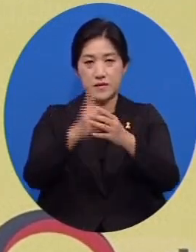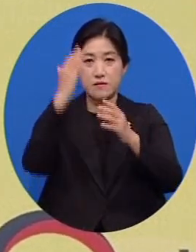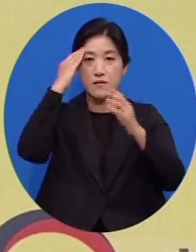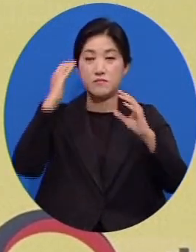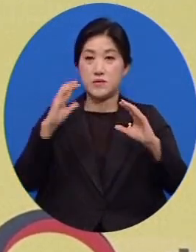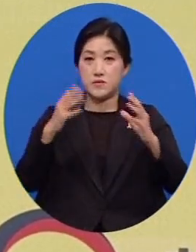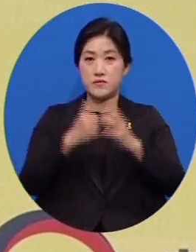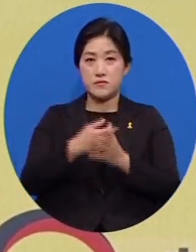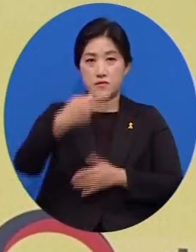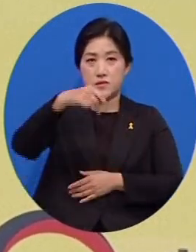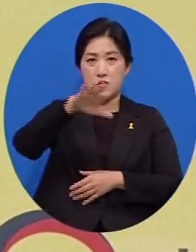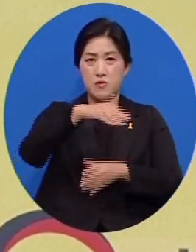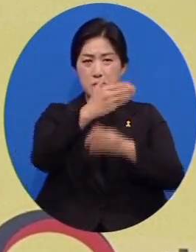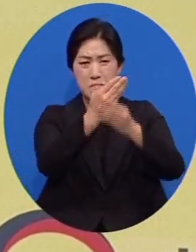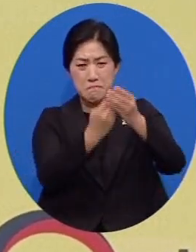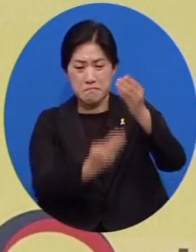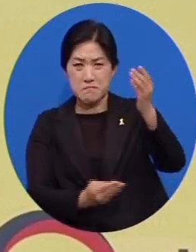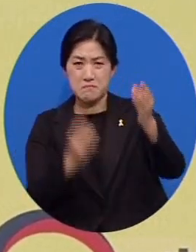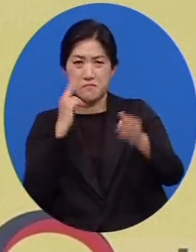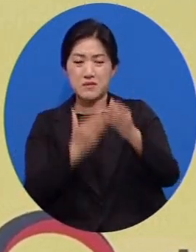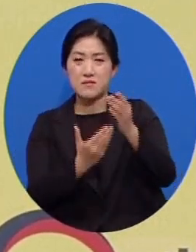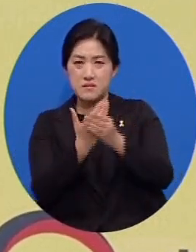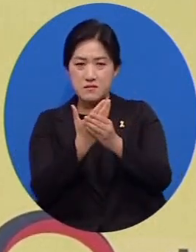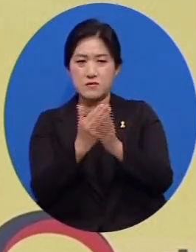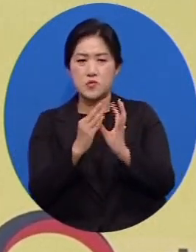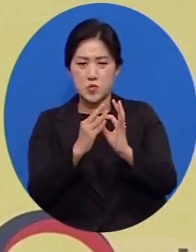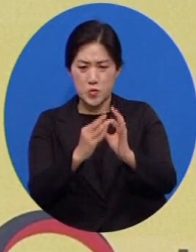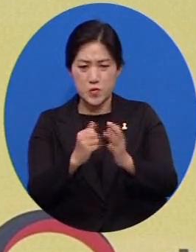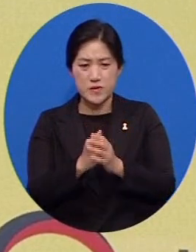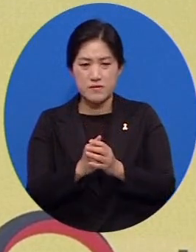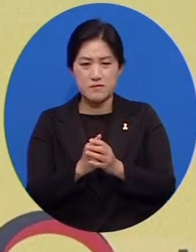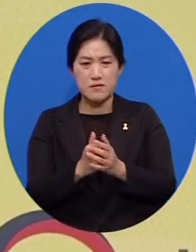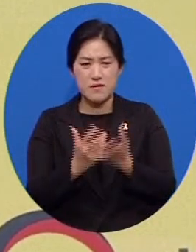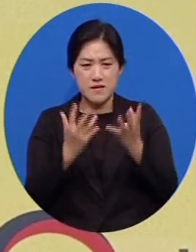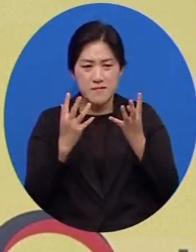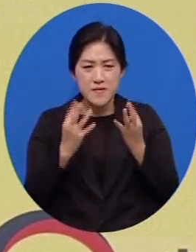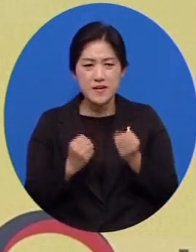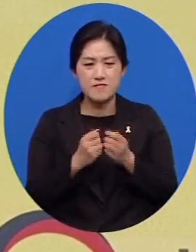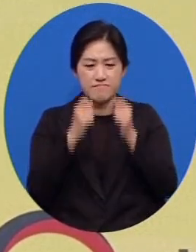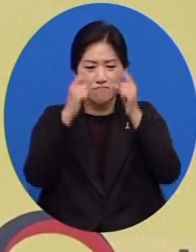대한민국은 세월호를 통해 많은 것을 배웠습니다.